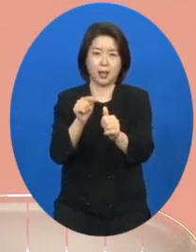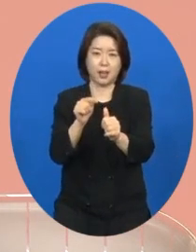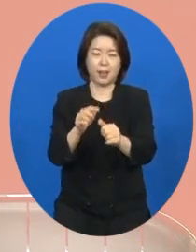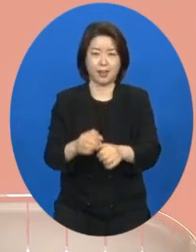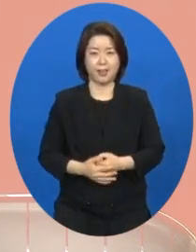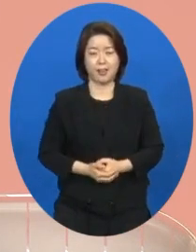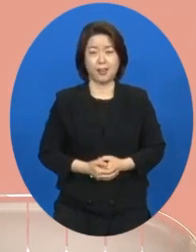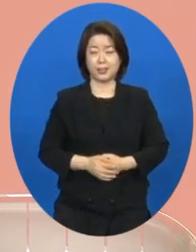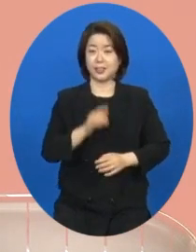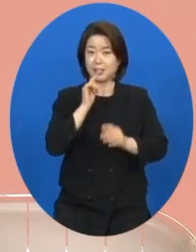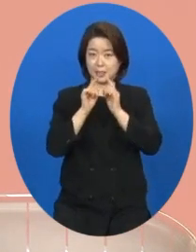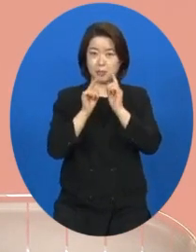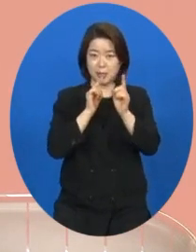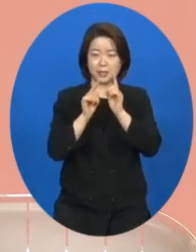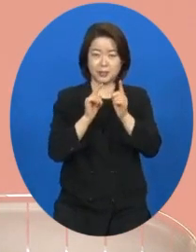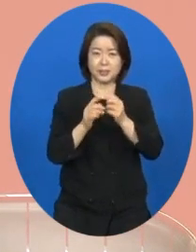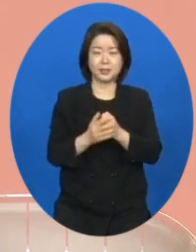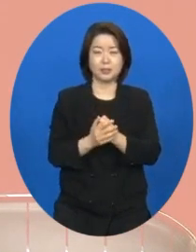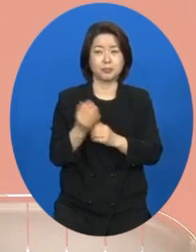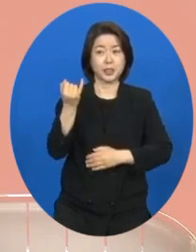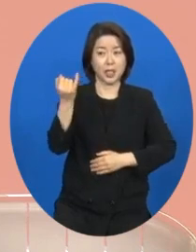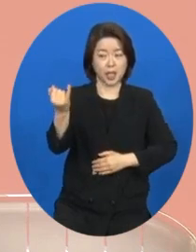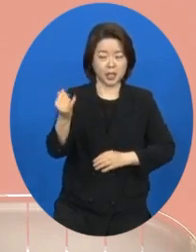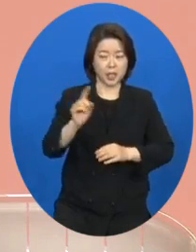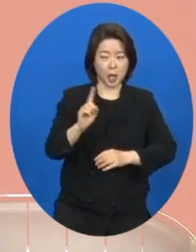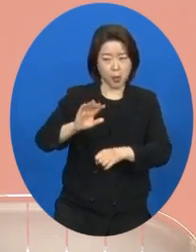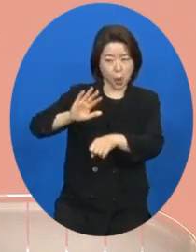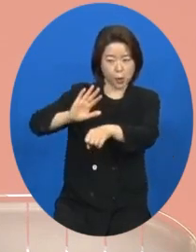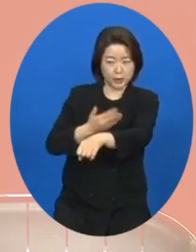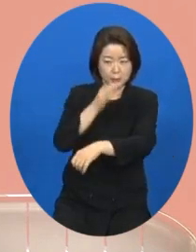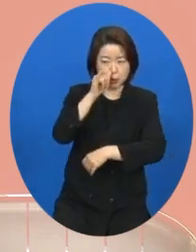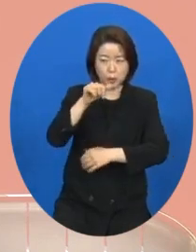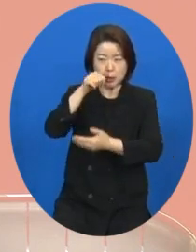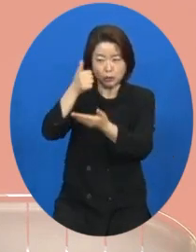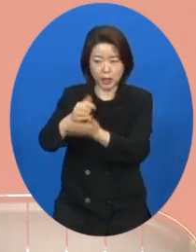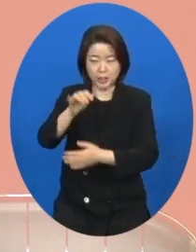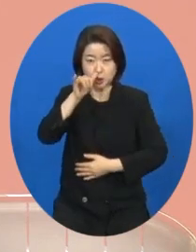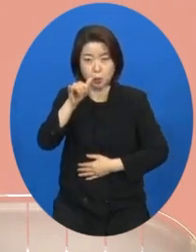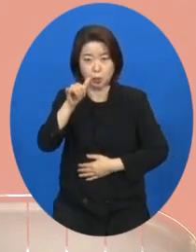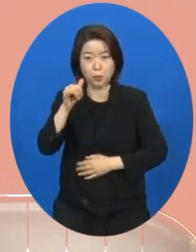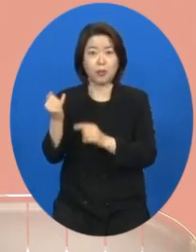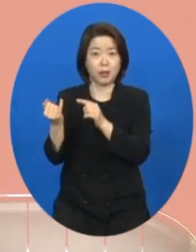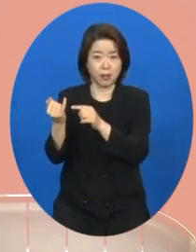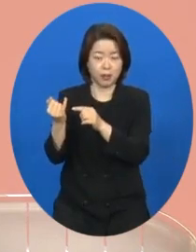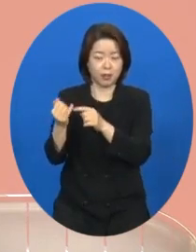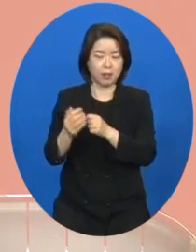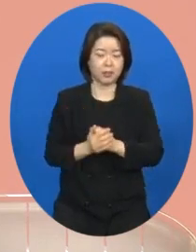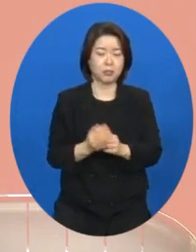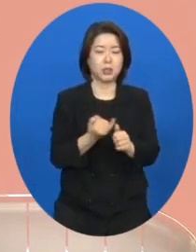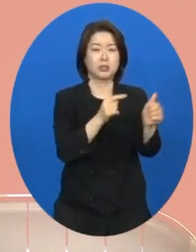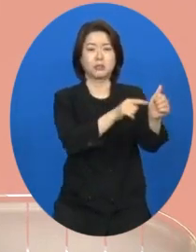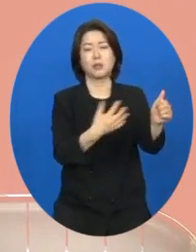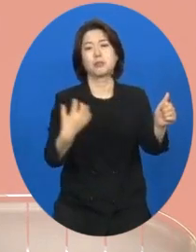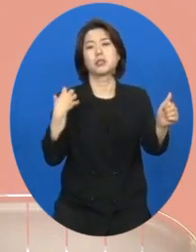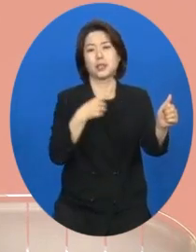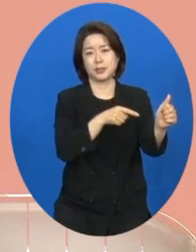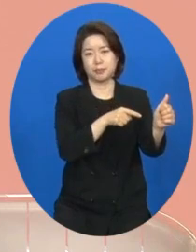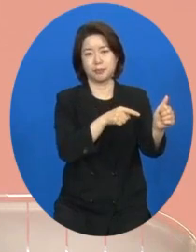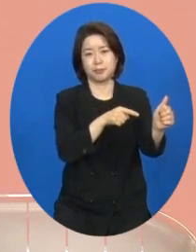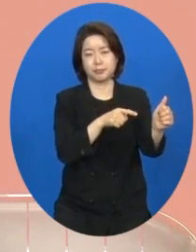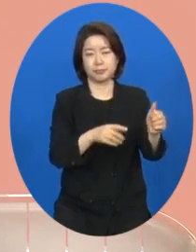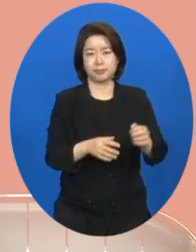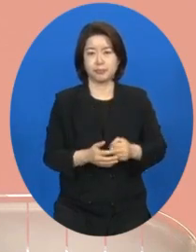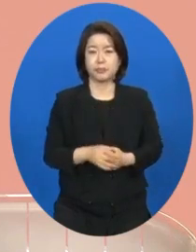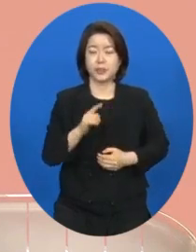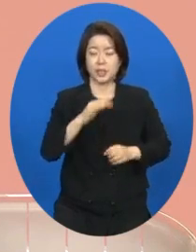자, 이 말씀은 아내가 뭘 잘못했거나 죄가 있으면 남편 책임이라는 겁니다.